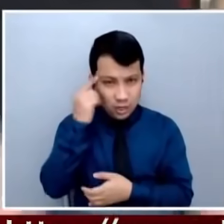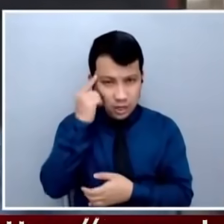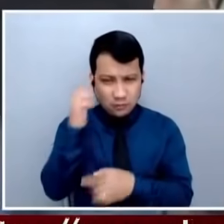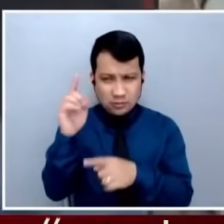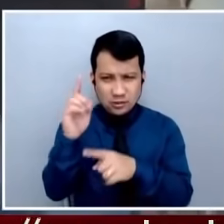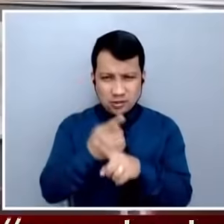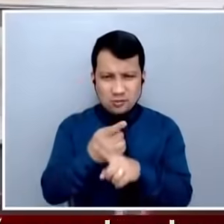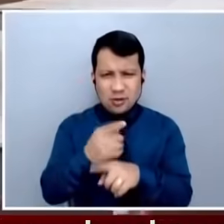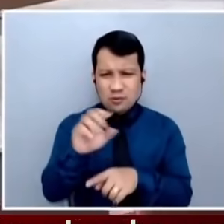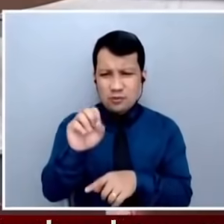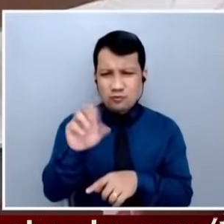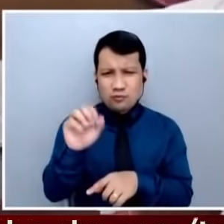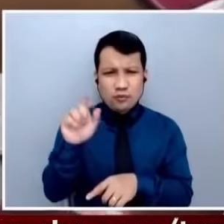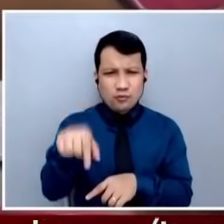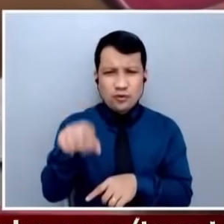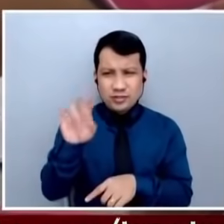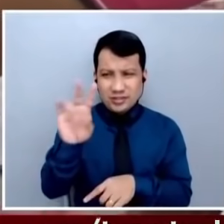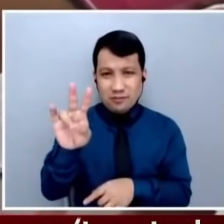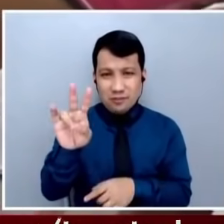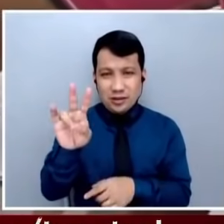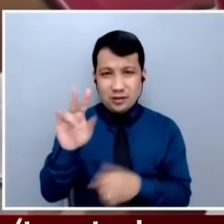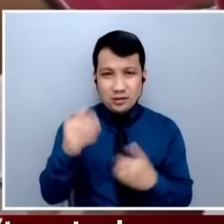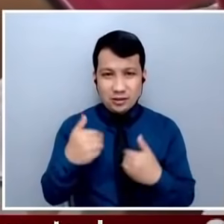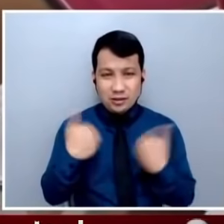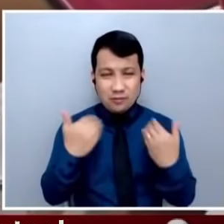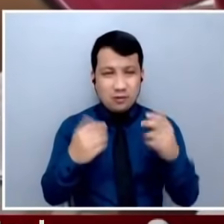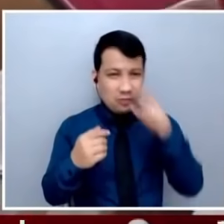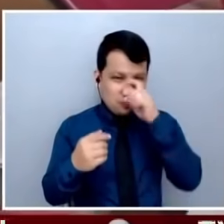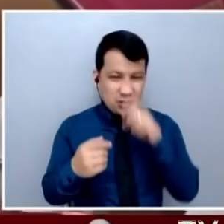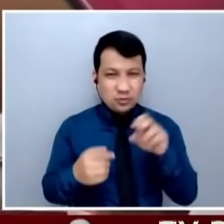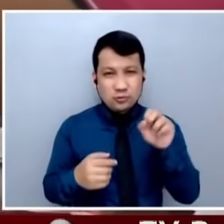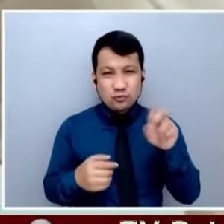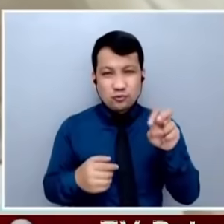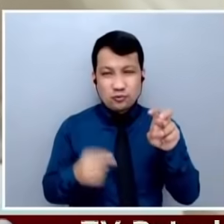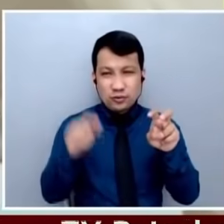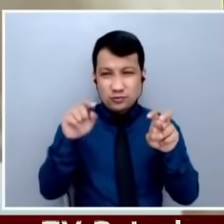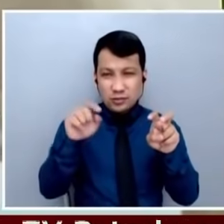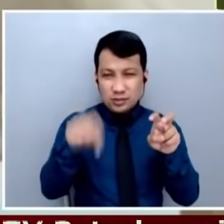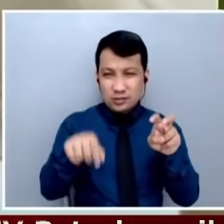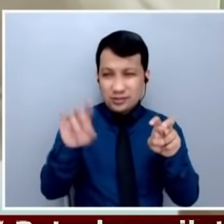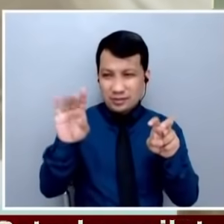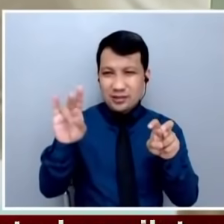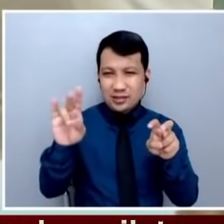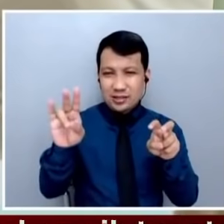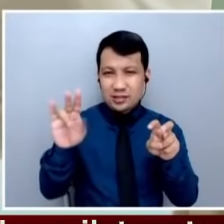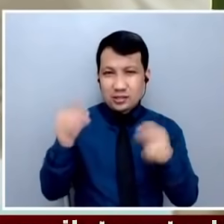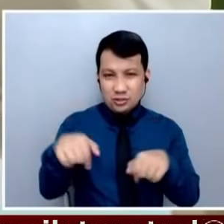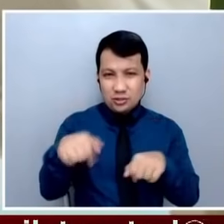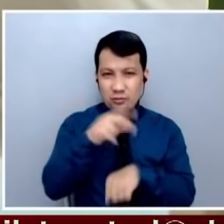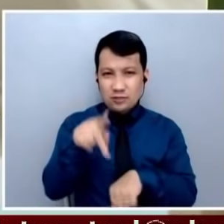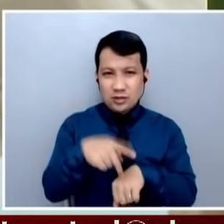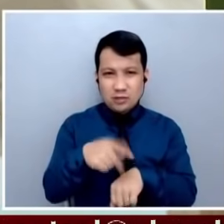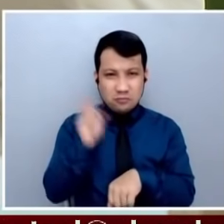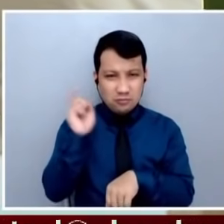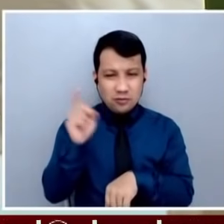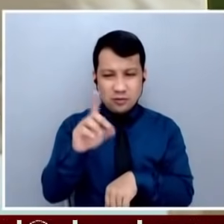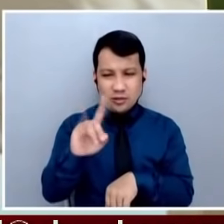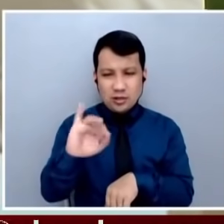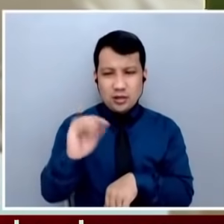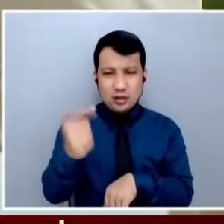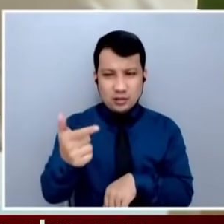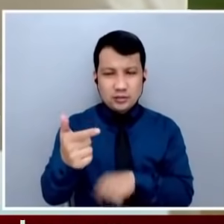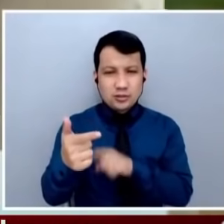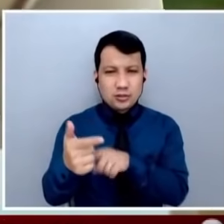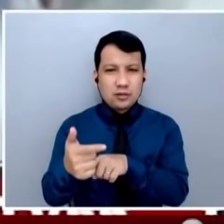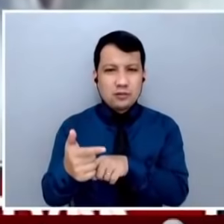nasa 12.7 milyong batang 12 hanggang 17 years old sa Pilipinas. Pinamamadali na ng DILG sa mga lokal na pamahalaan